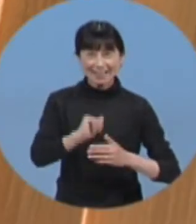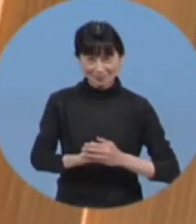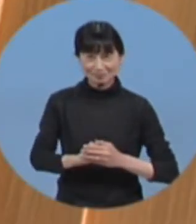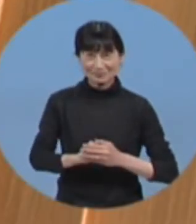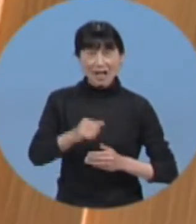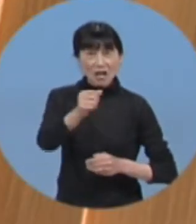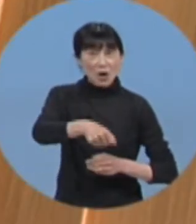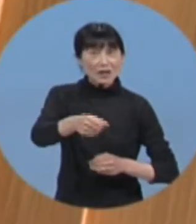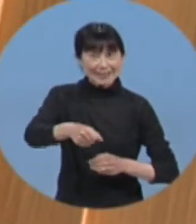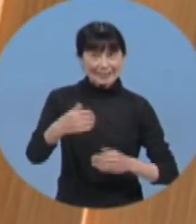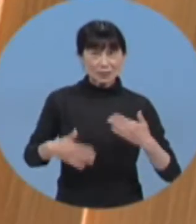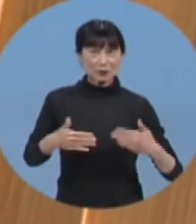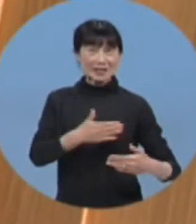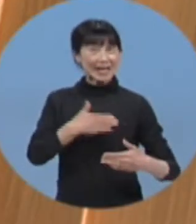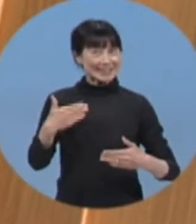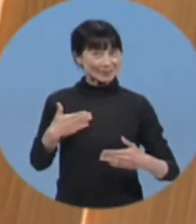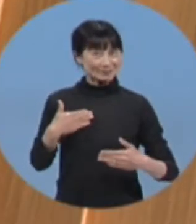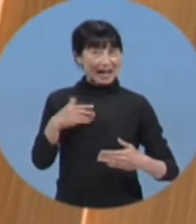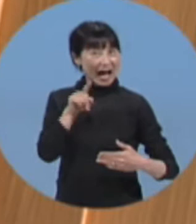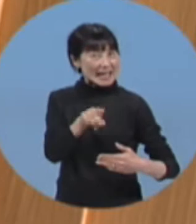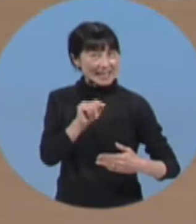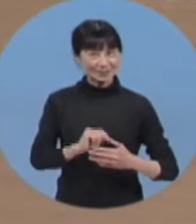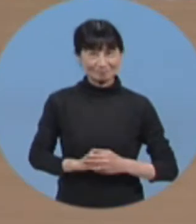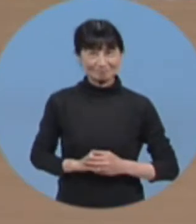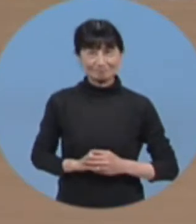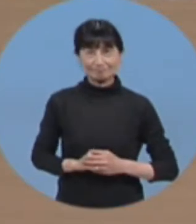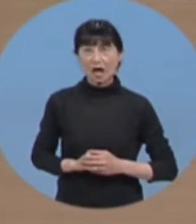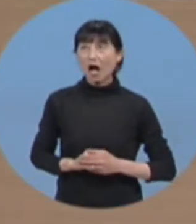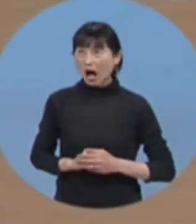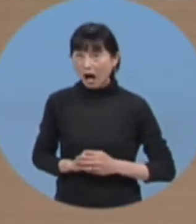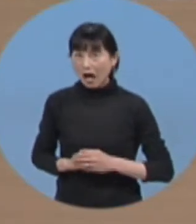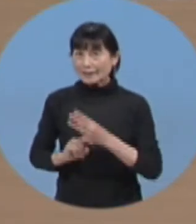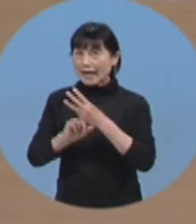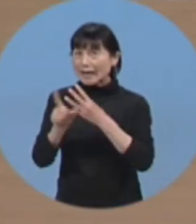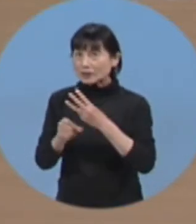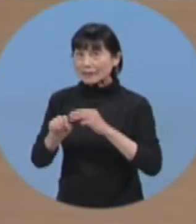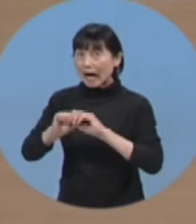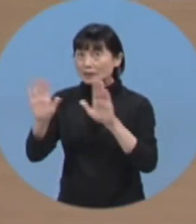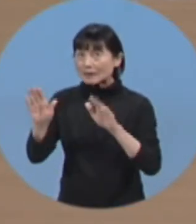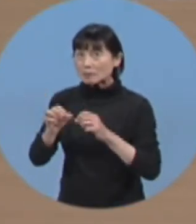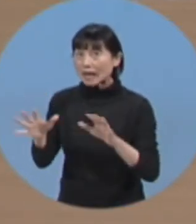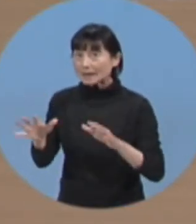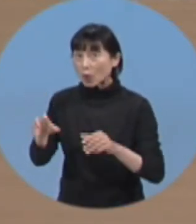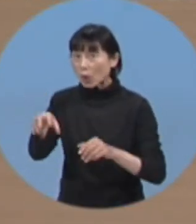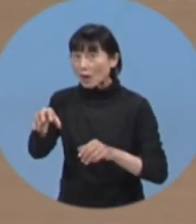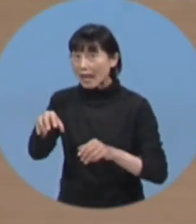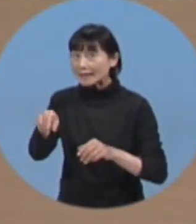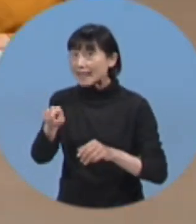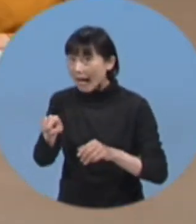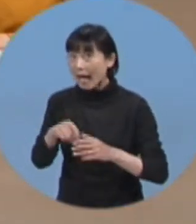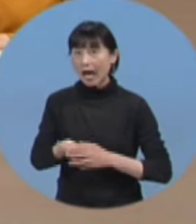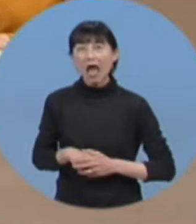キさんもこうやって楽しむことができるあれです。 先月始まったばかりのこれです